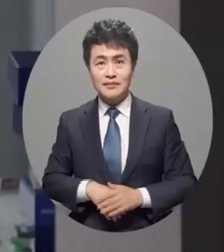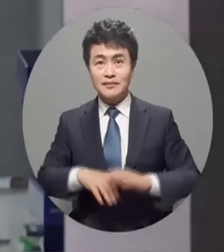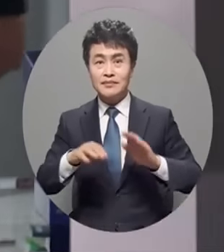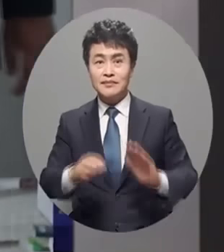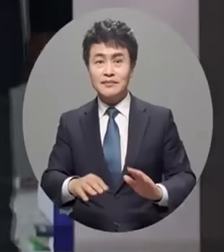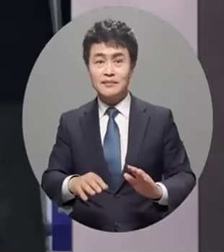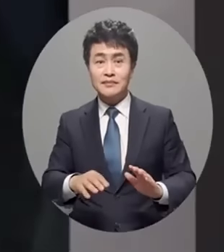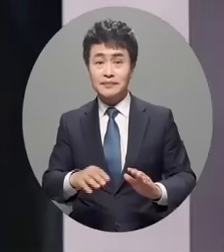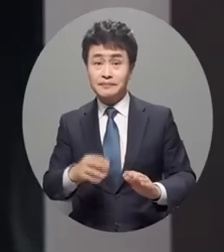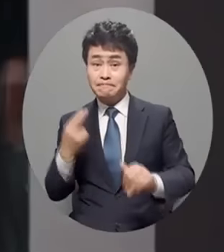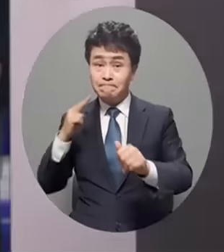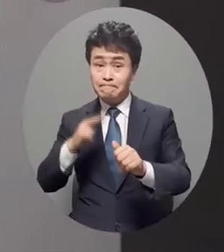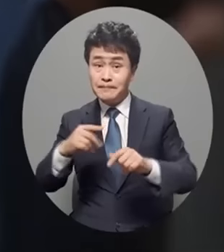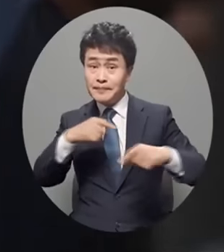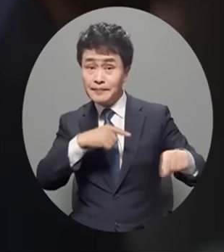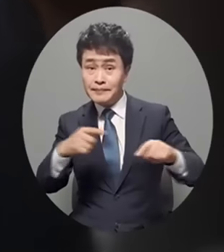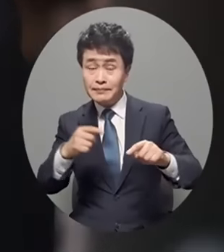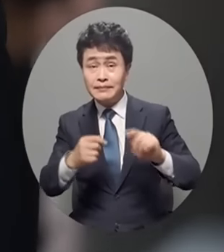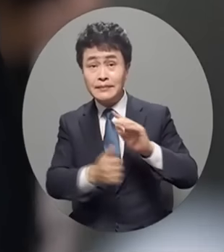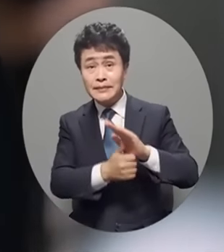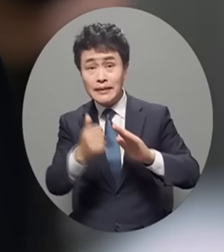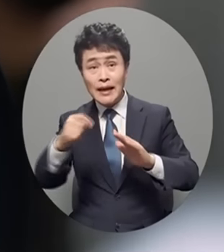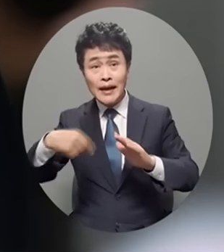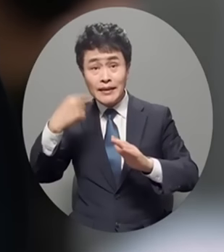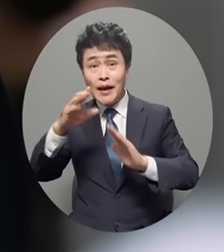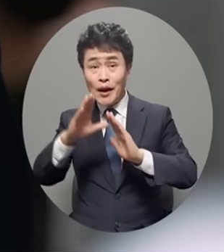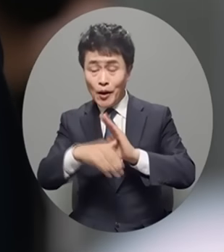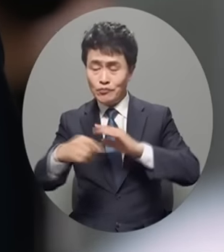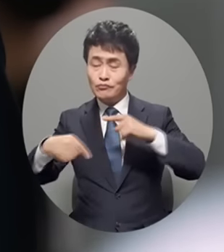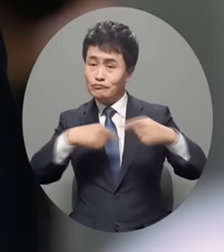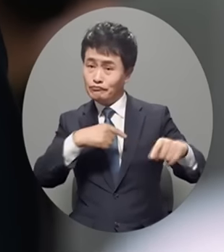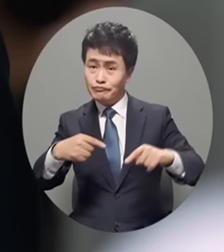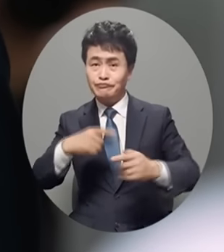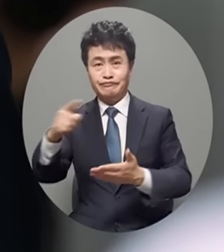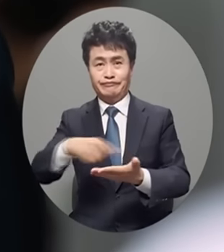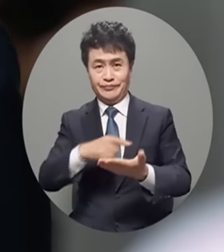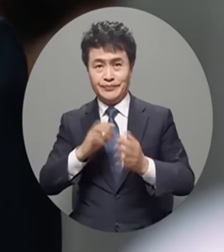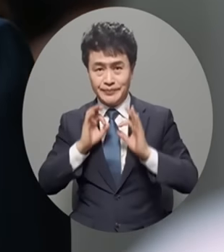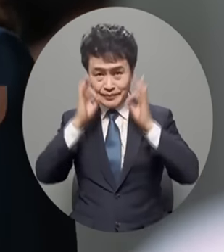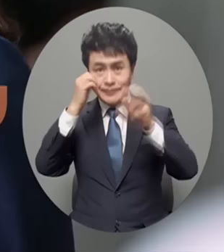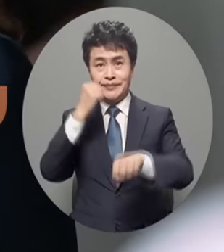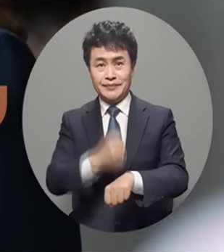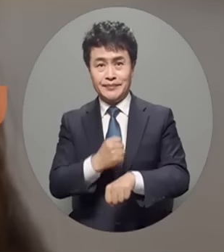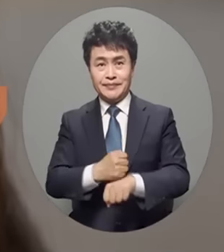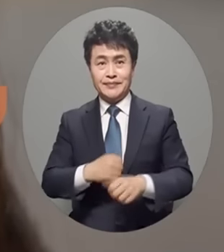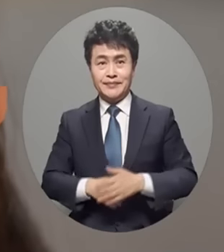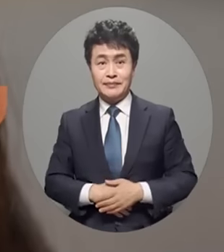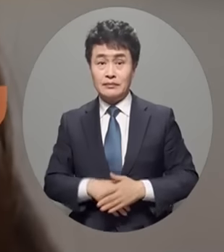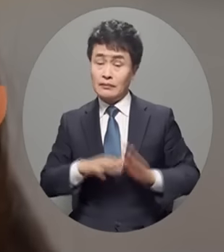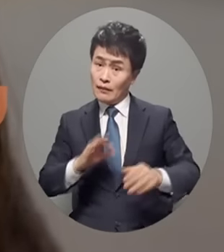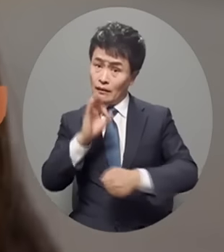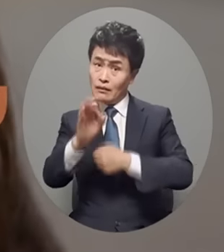부약하는 정치, 앞으로 희망을 말하고 다음 세대를 생각하는 정치로 보답할 수 있도록 하겠습니다. 지난